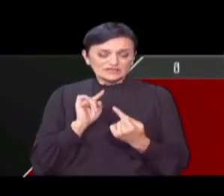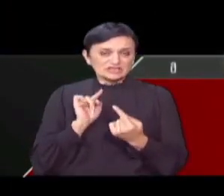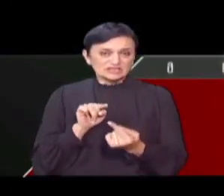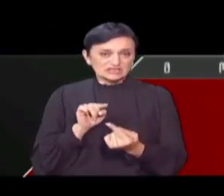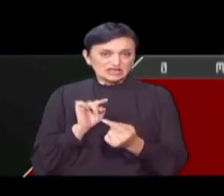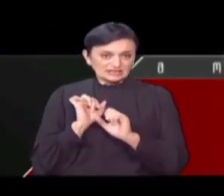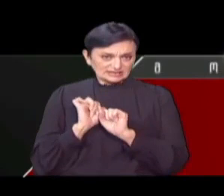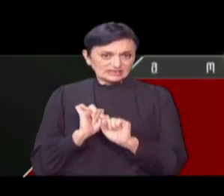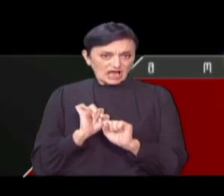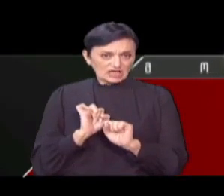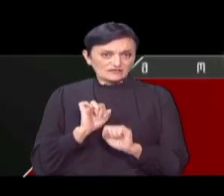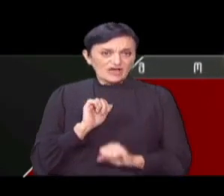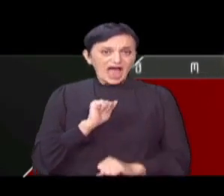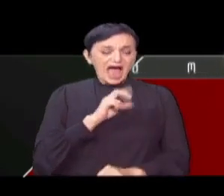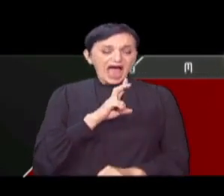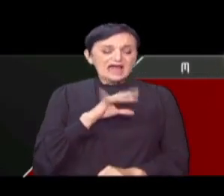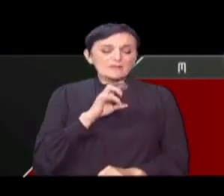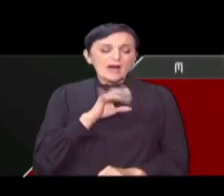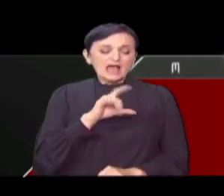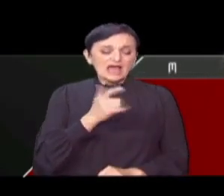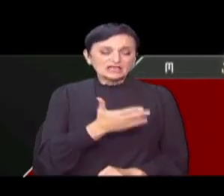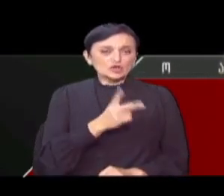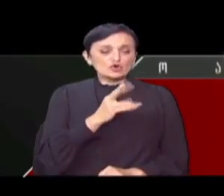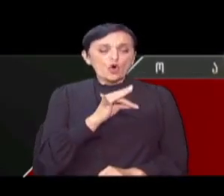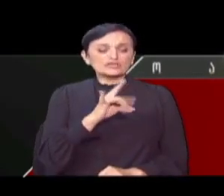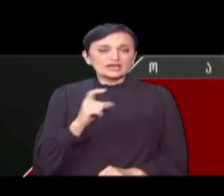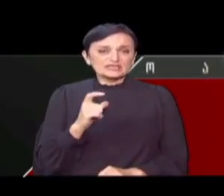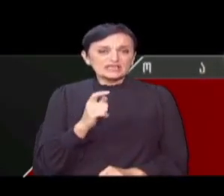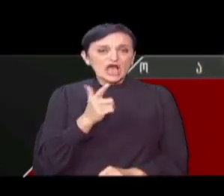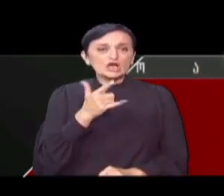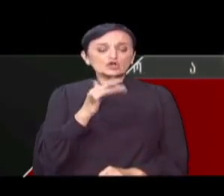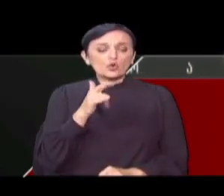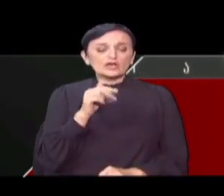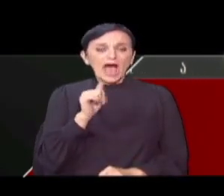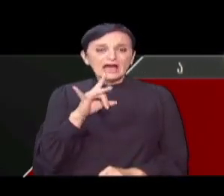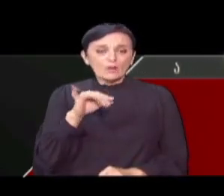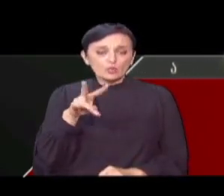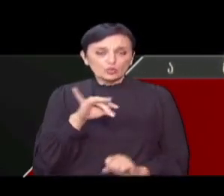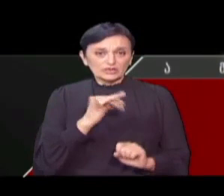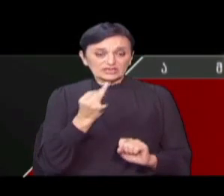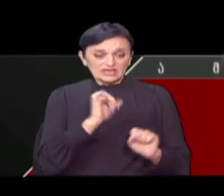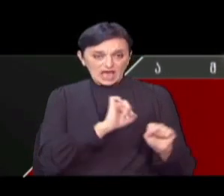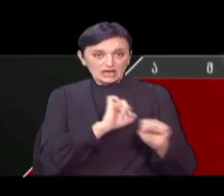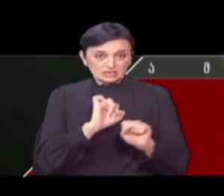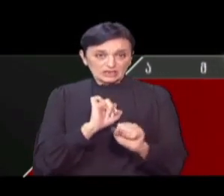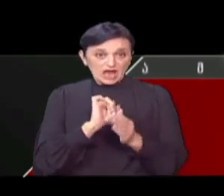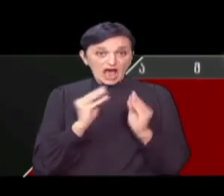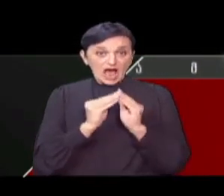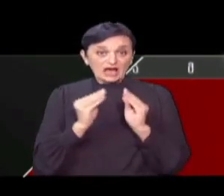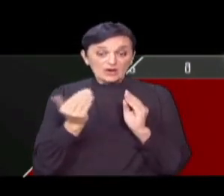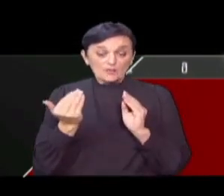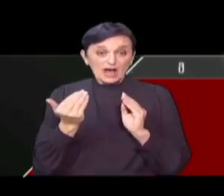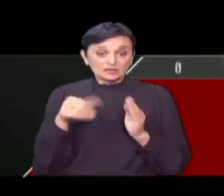მათ დაიცვან ალი ბალაძის ინტერესი, მირზა კონცელიძის ინტერესი, გიორგი არაბულის ინტერესი, ანუ საქმეში